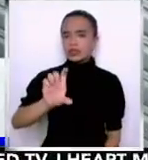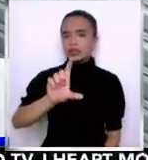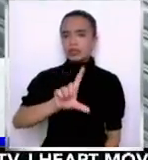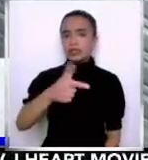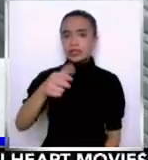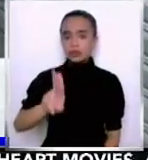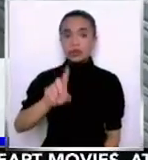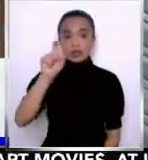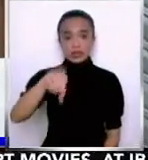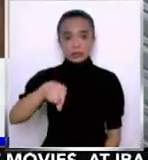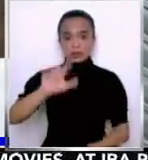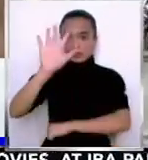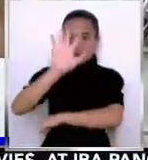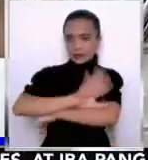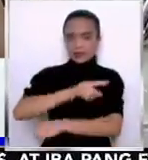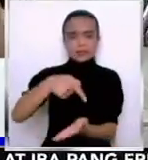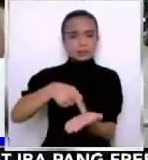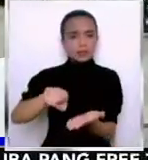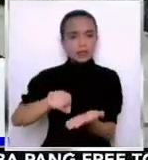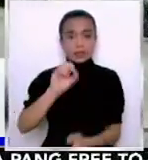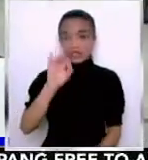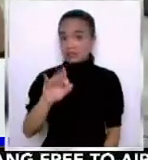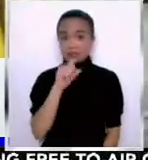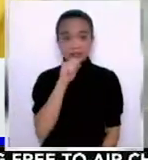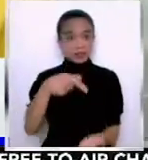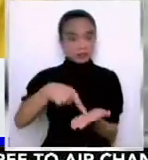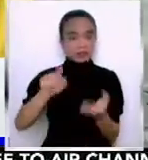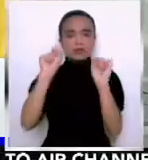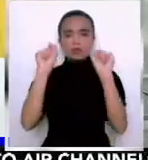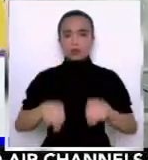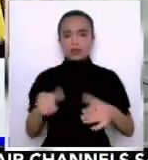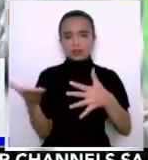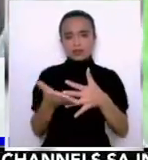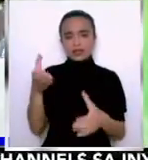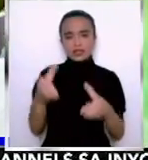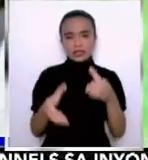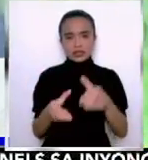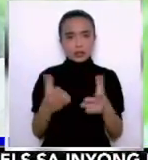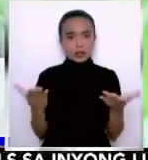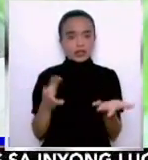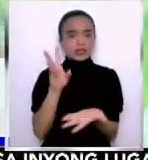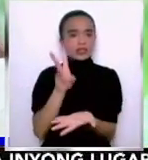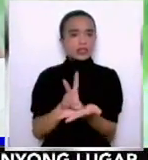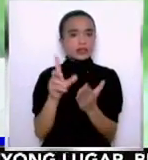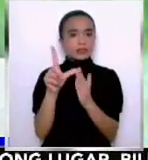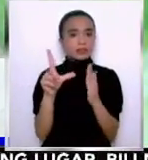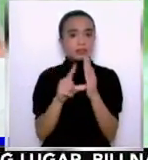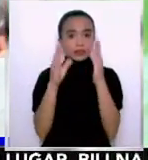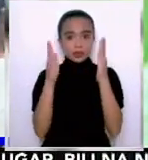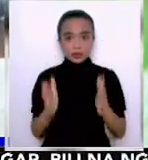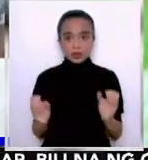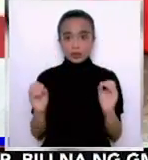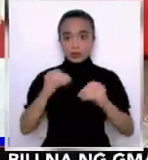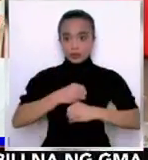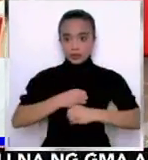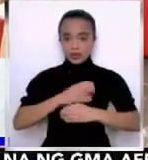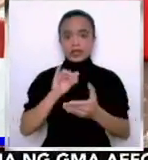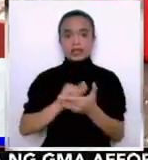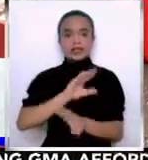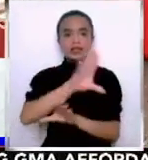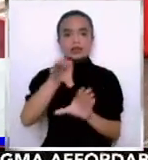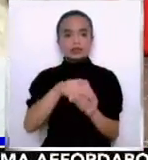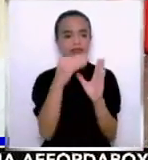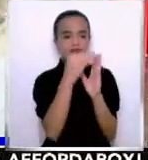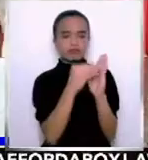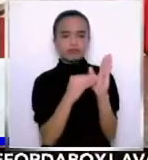tiket. Ang di magbabayad, maaaring makasuhan sa City Prosecutor's Office at magiging bahagi ito ng kanilang record kung